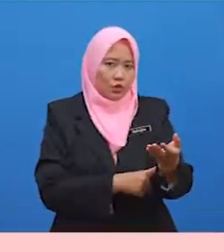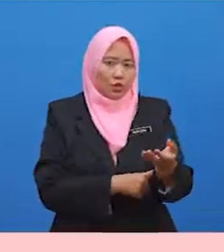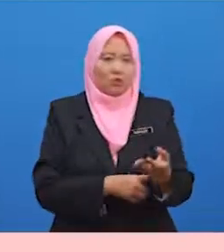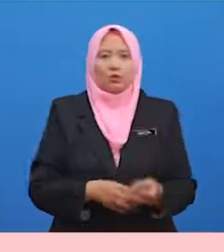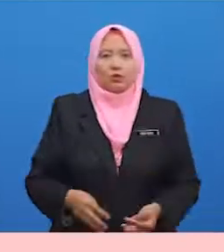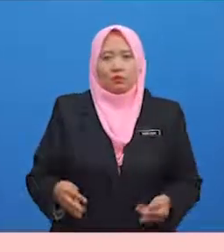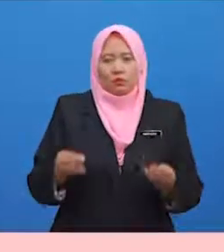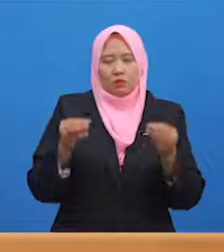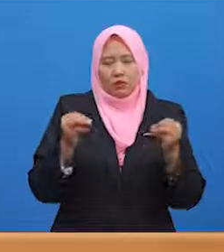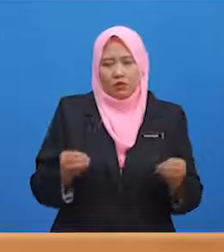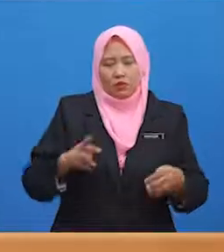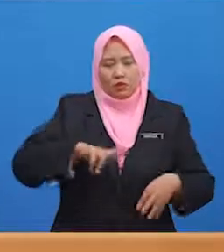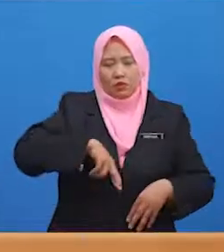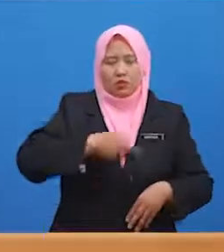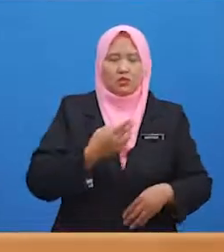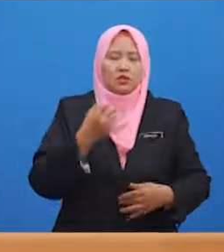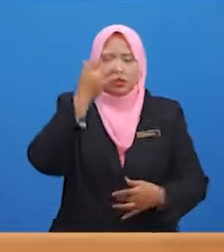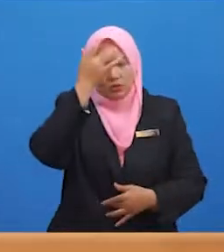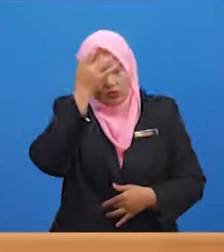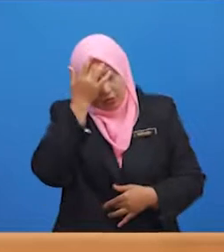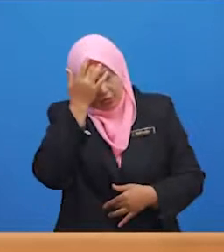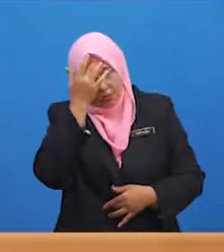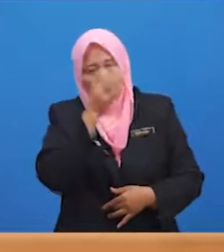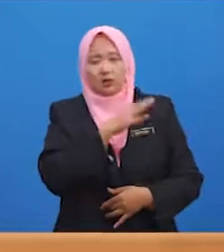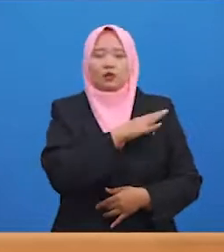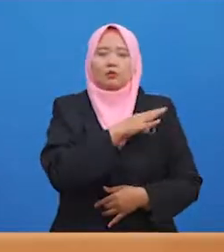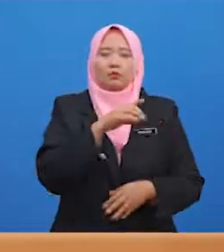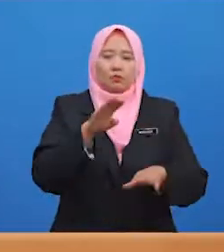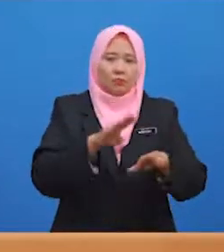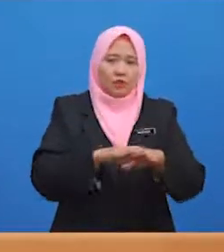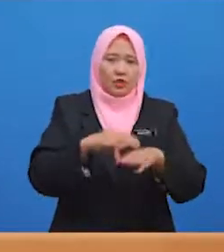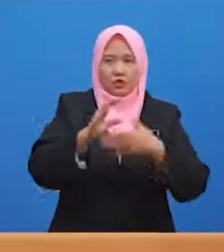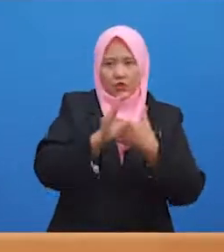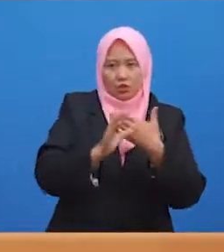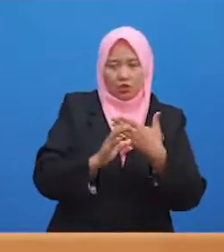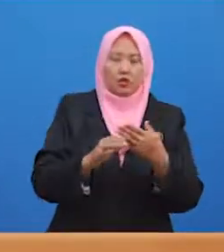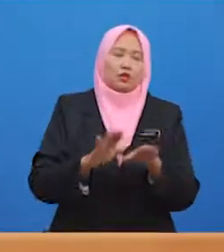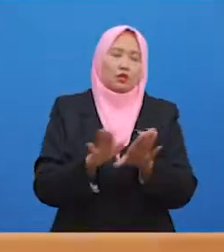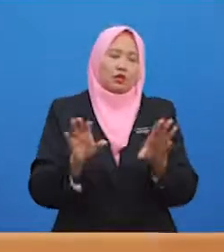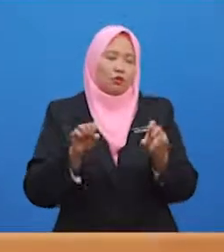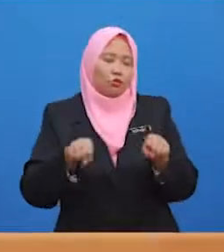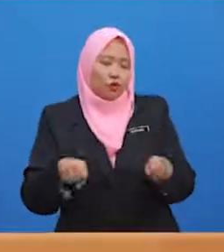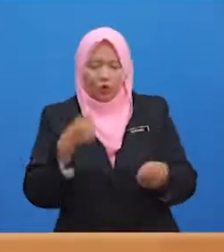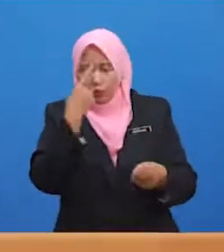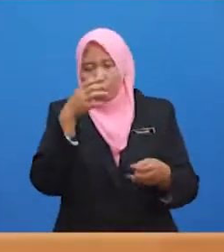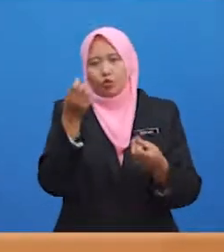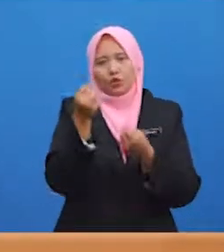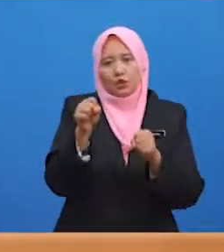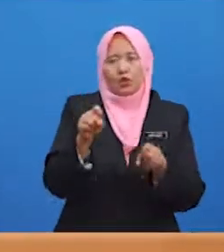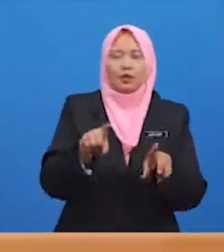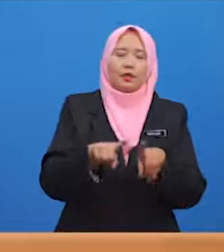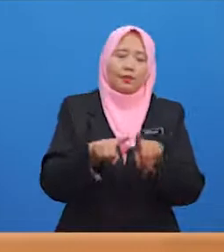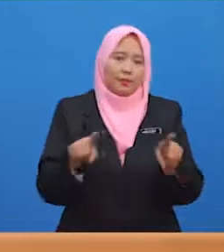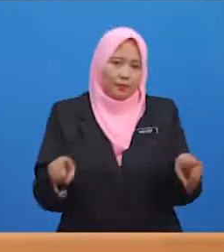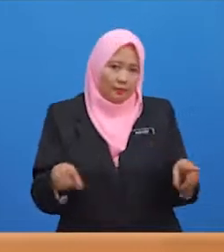bahagian kecederaan. Atlet kebiasaannya tidak akan mampu menjalani latihan atau bersukan tetapi ligamen